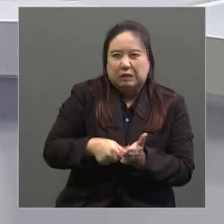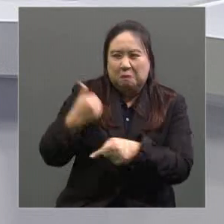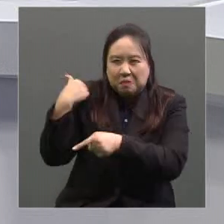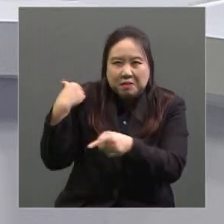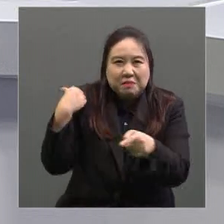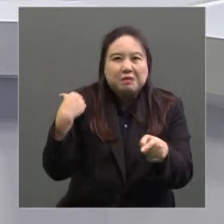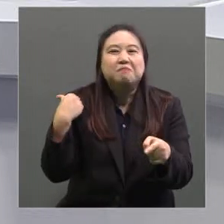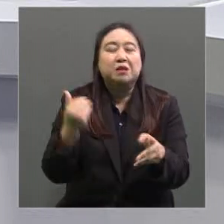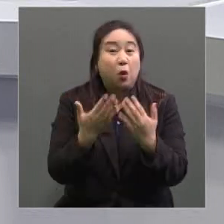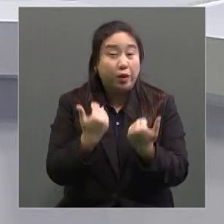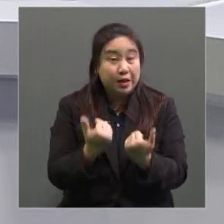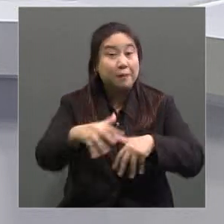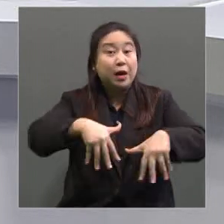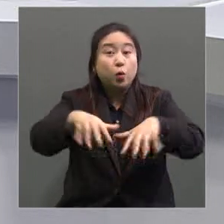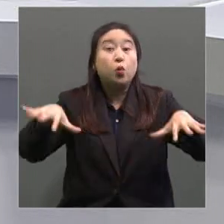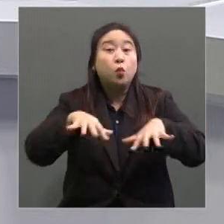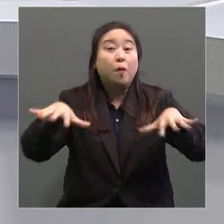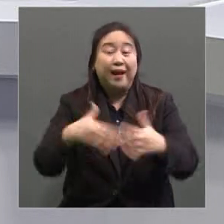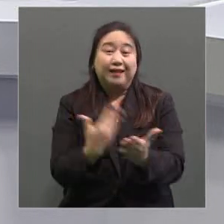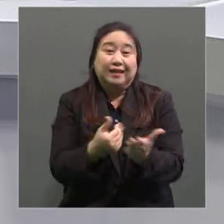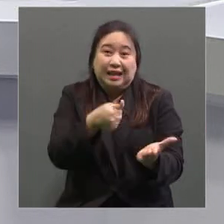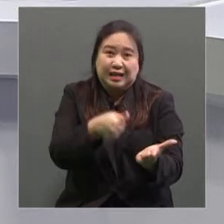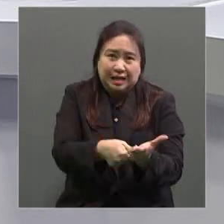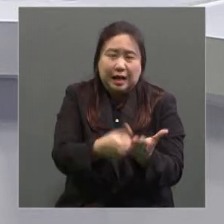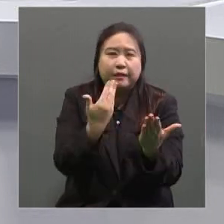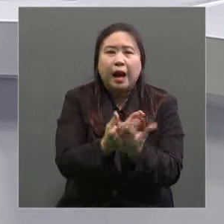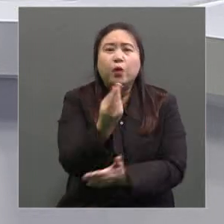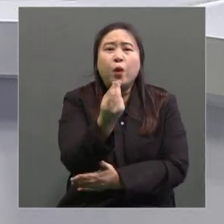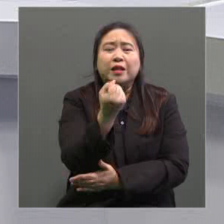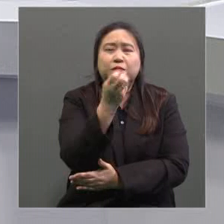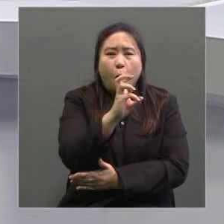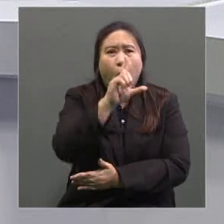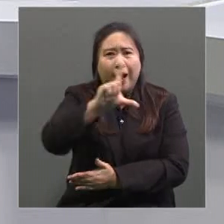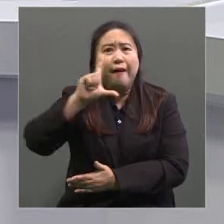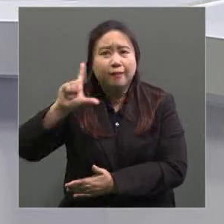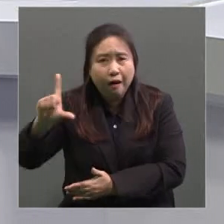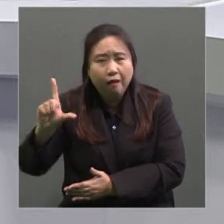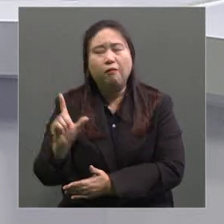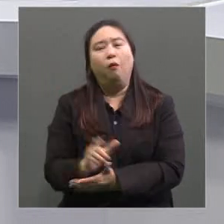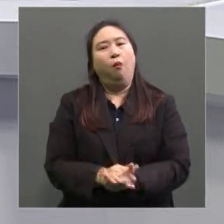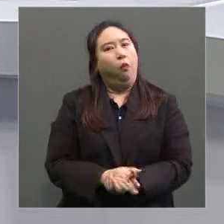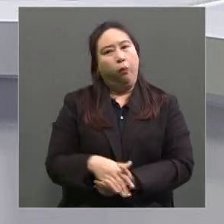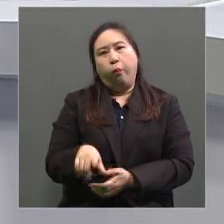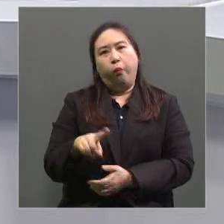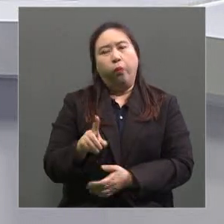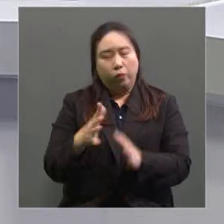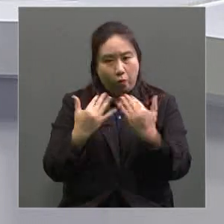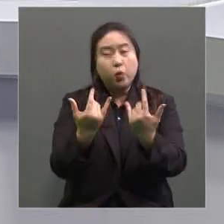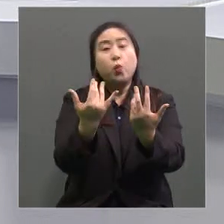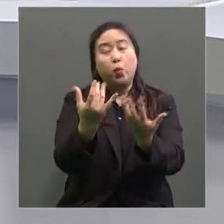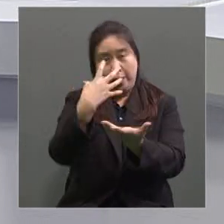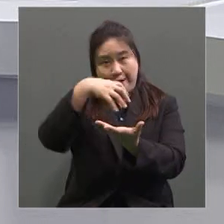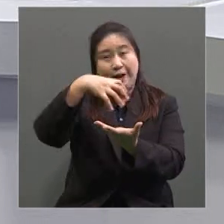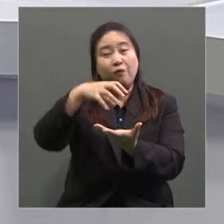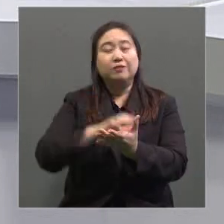นี่ครัวเรือนเนี่ย16ล้านล้านบาทนะคะคือมันเยอะมากจริงๆสำหรับตัวเลขนะคะเดี๋ยวมาไล่เรียง